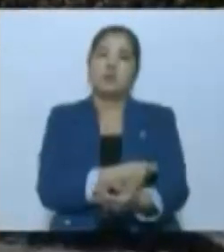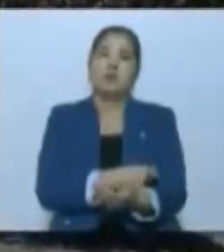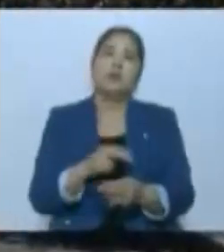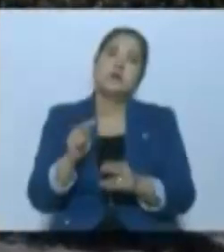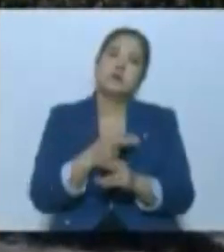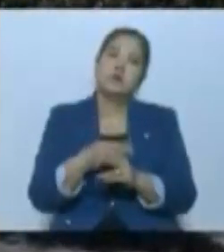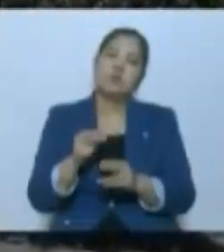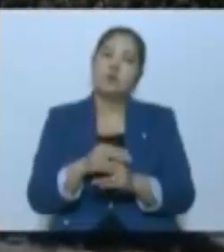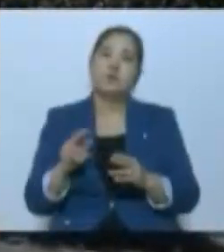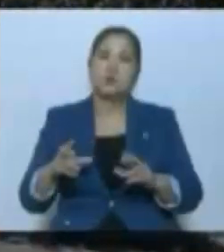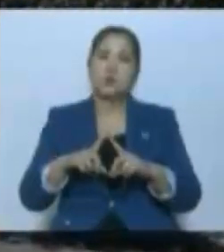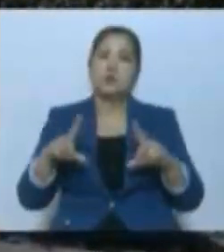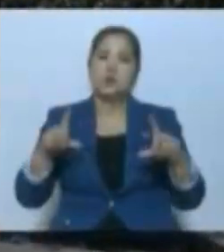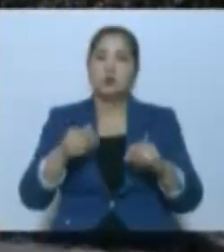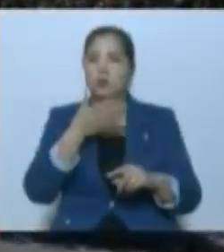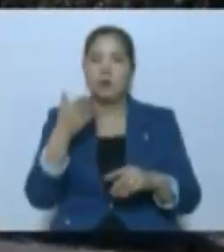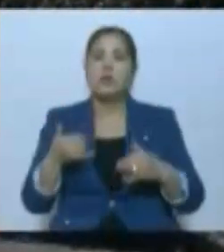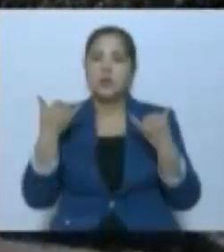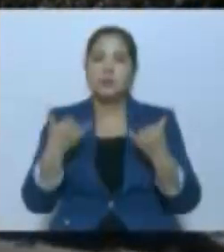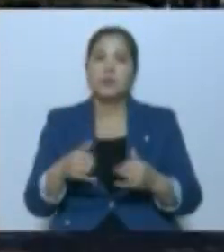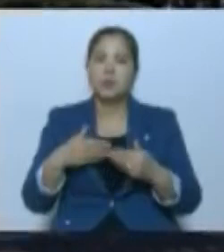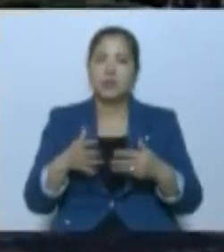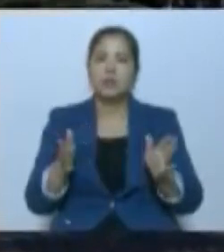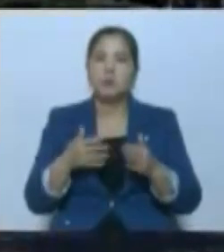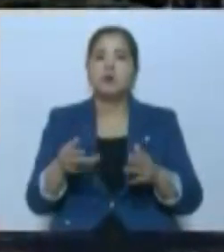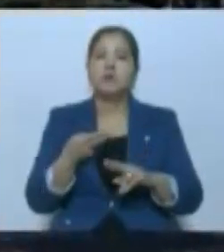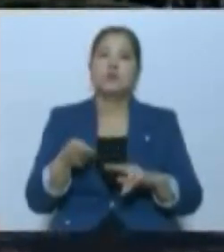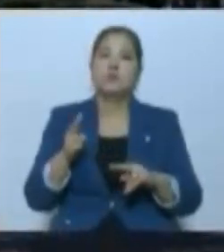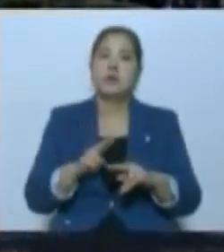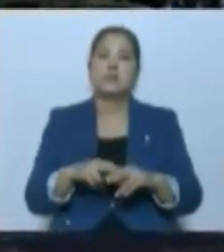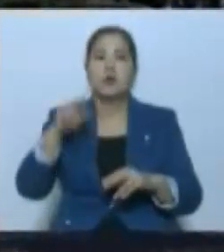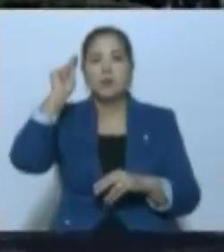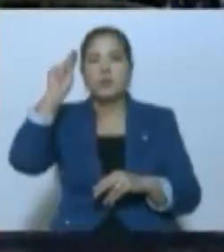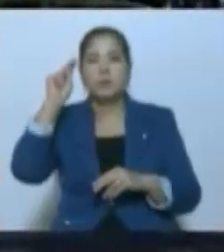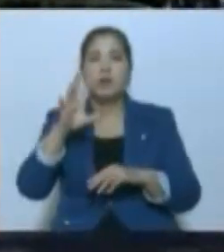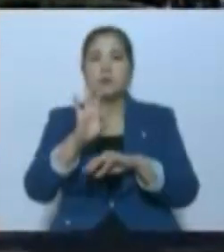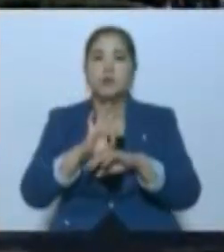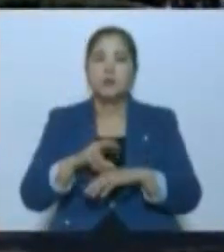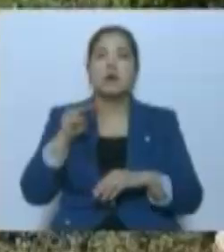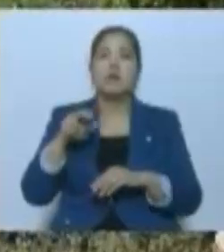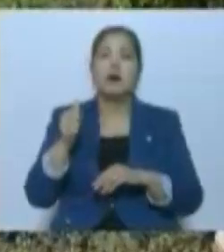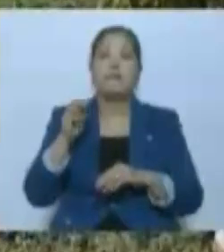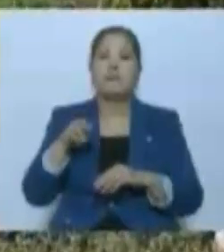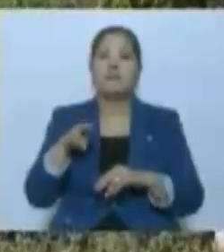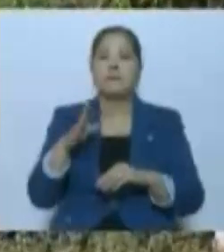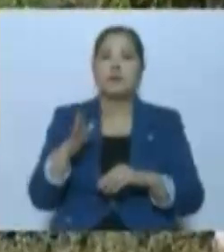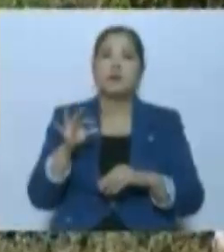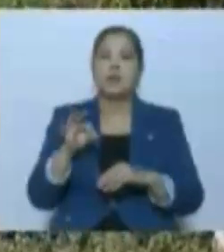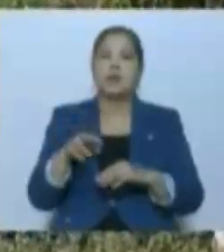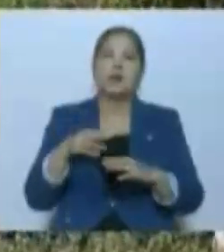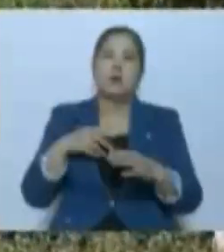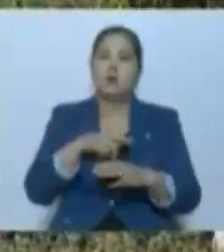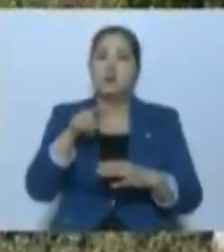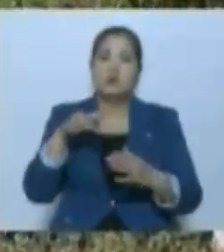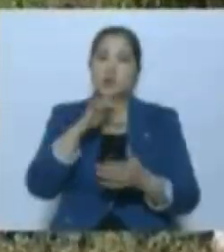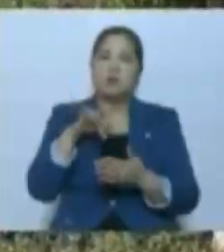жоқ, алайда биыл ашылмақ. Қазір мамандар осы бағытта білім алып жатыр. Бүгінде науқастар Павлодардағы орталыққа барып жүр. Мәселен, былтыр